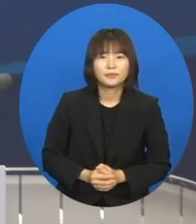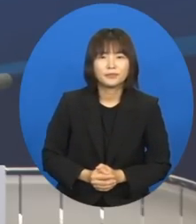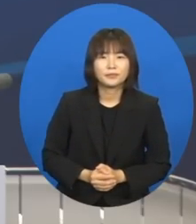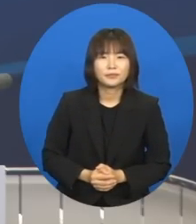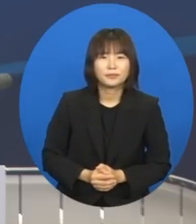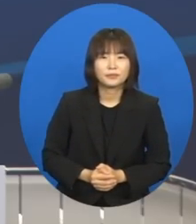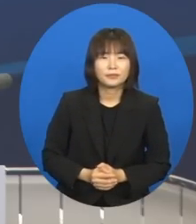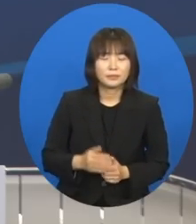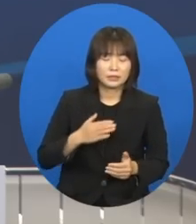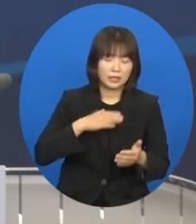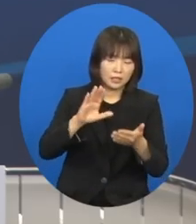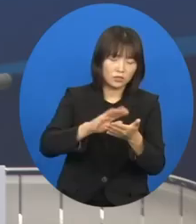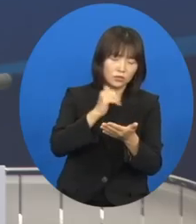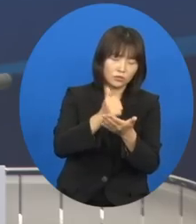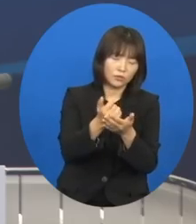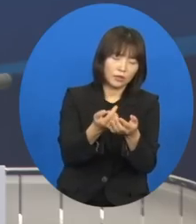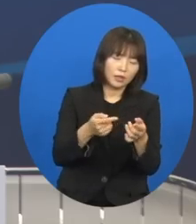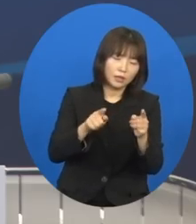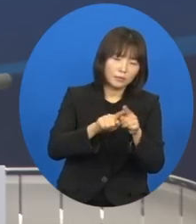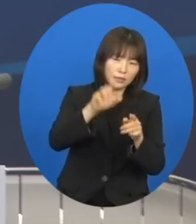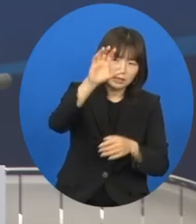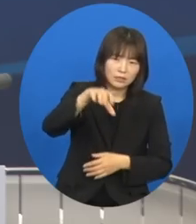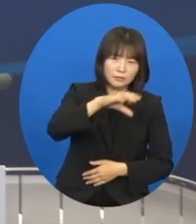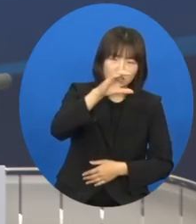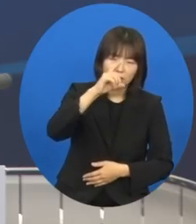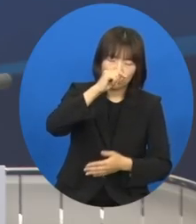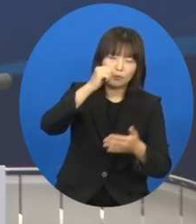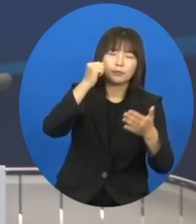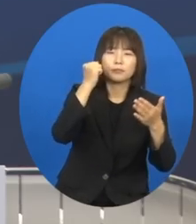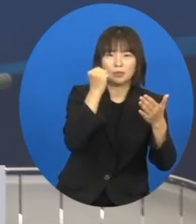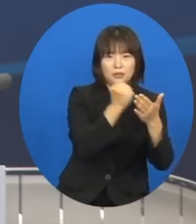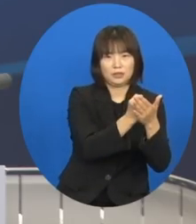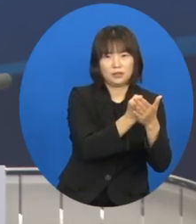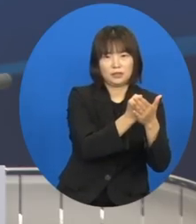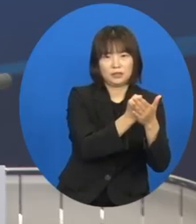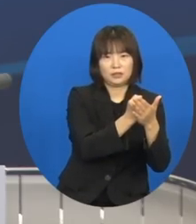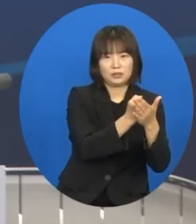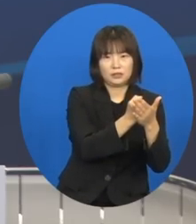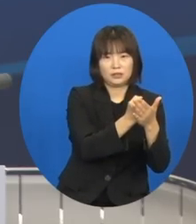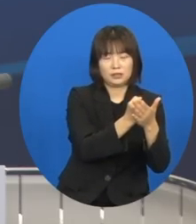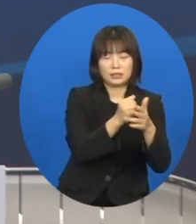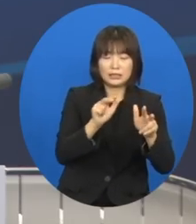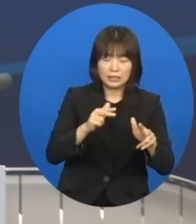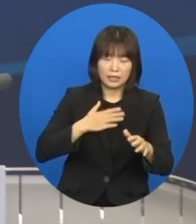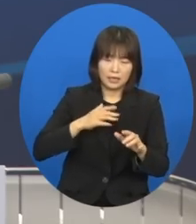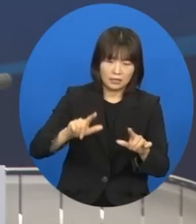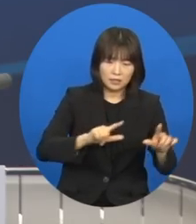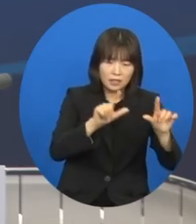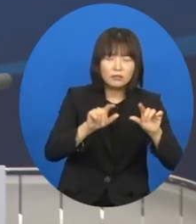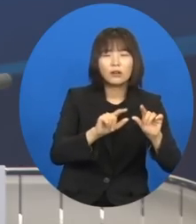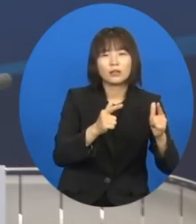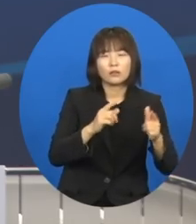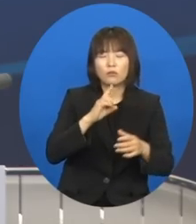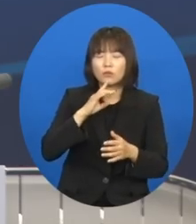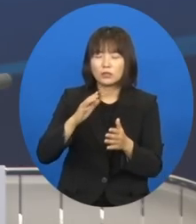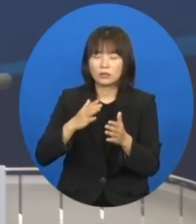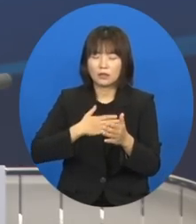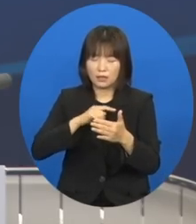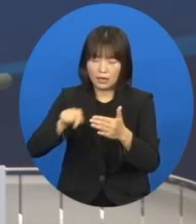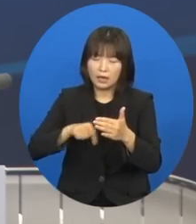내가 그리스도와 함께 십자가에 못 박혔나니 그런즉 이제는 내가 사는 것이 아니요 오직 내